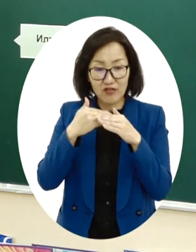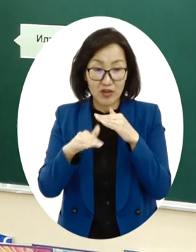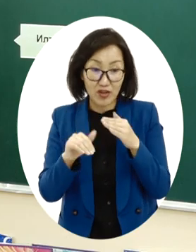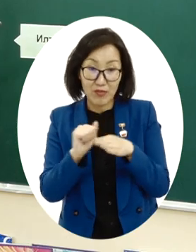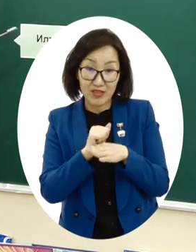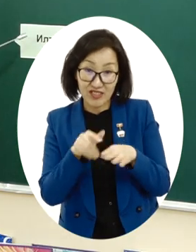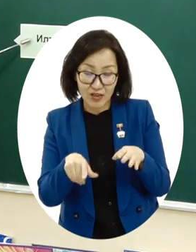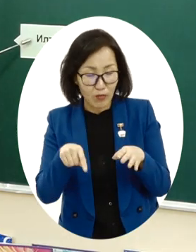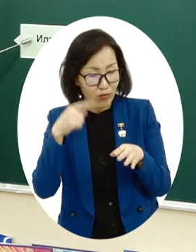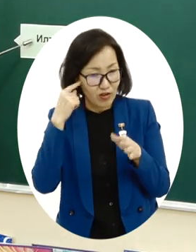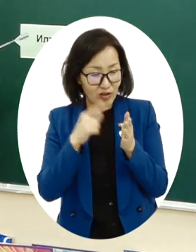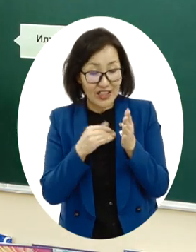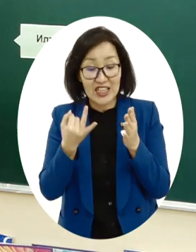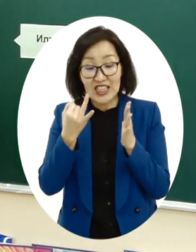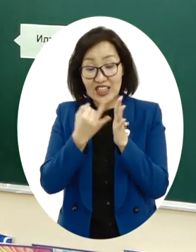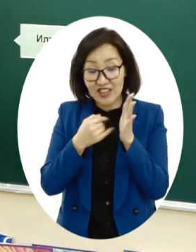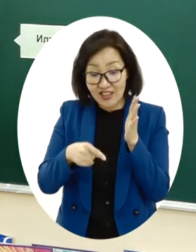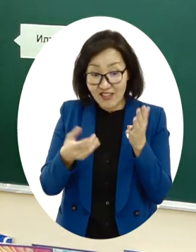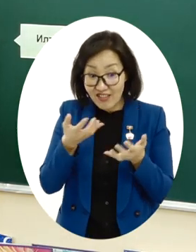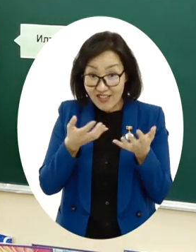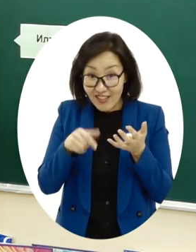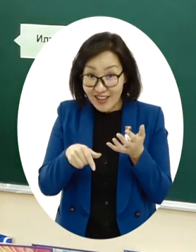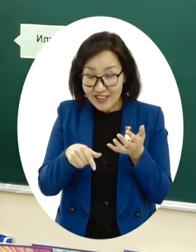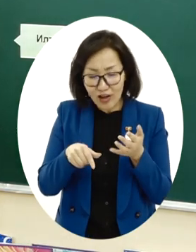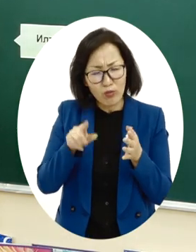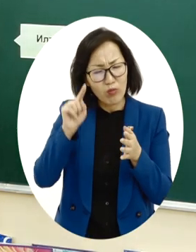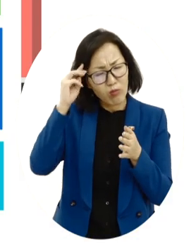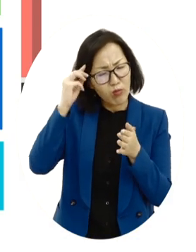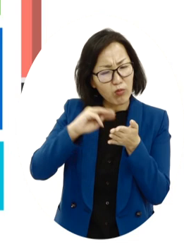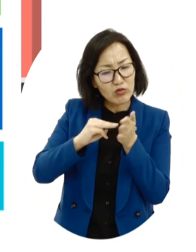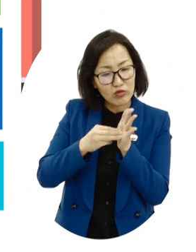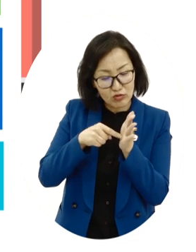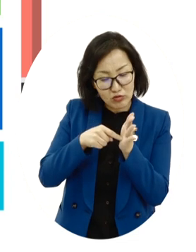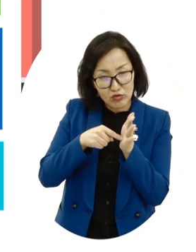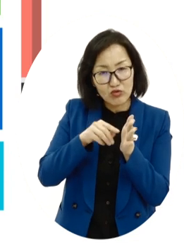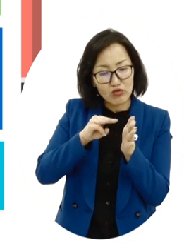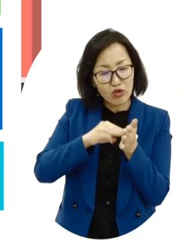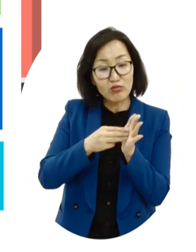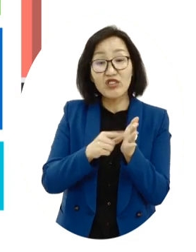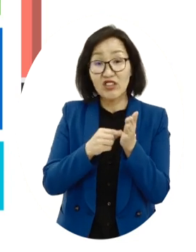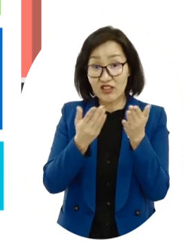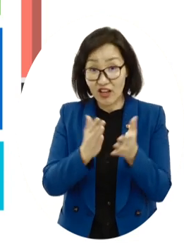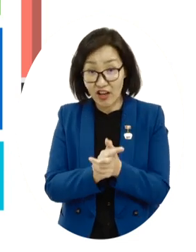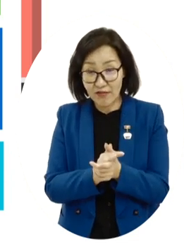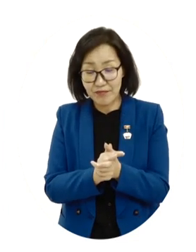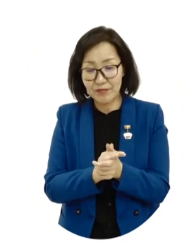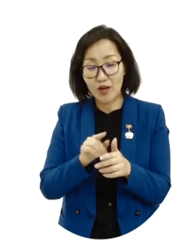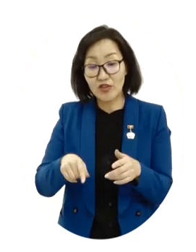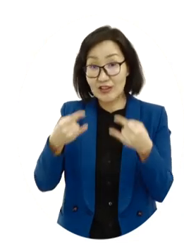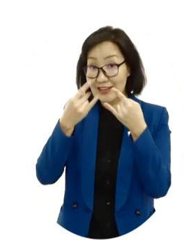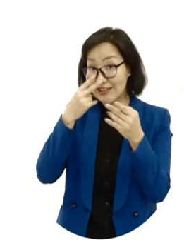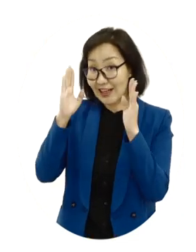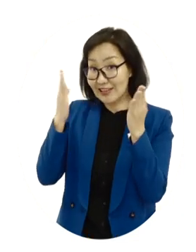Мөн илтгэх үеийн харилцаагаа бодож төлөвлөх юм байна. За, одоо бүгдээрээ дэлгэцэнд анхаарлаа